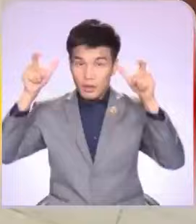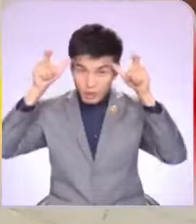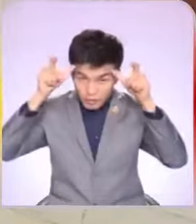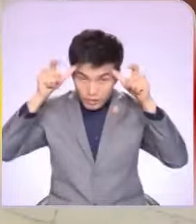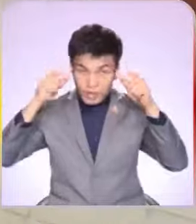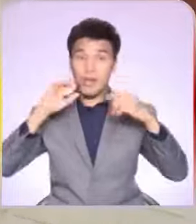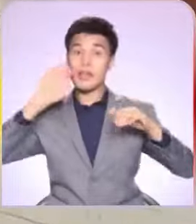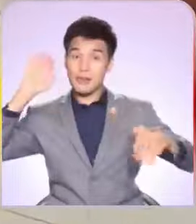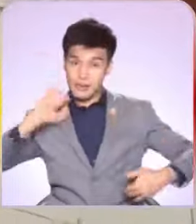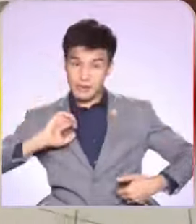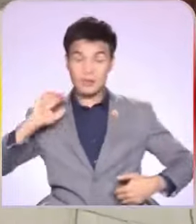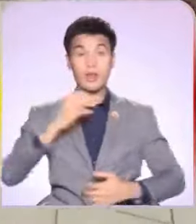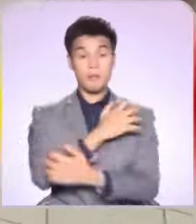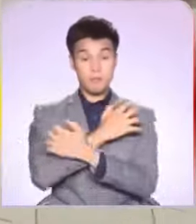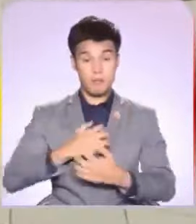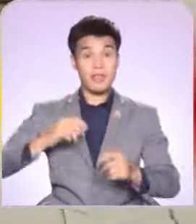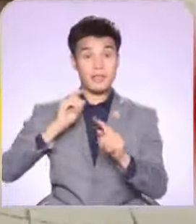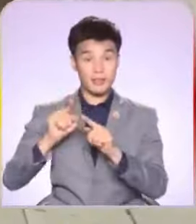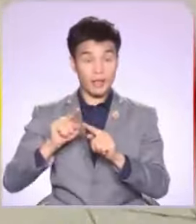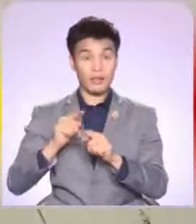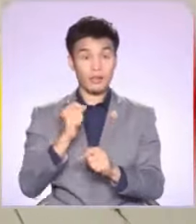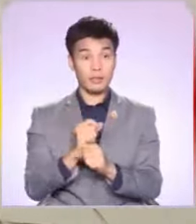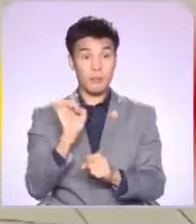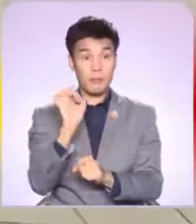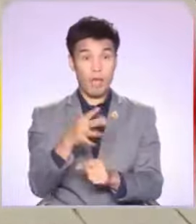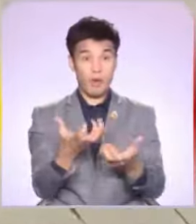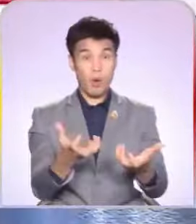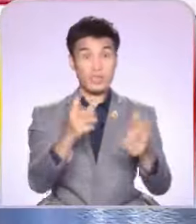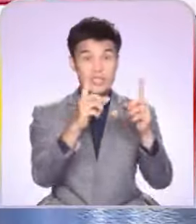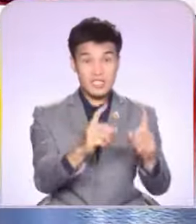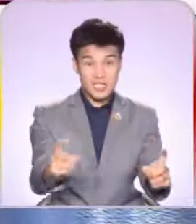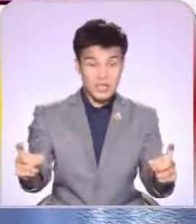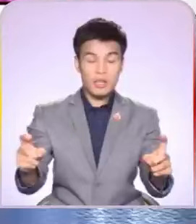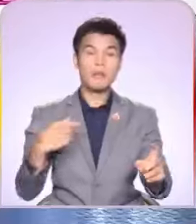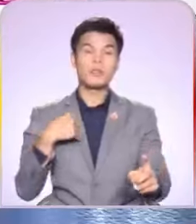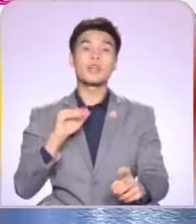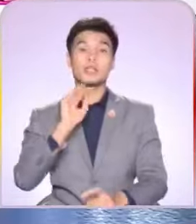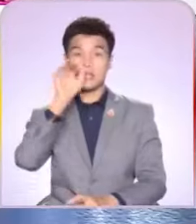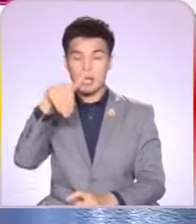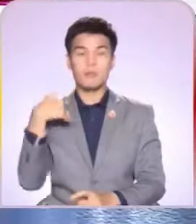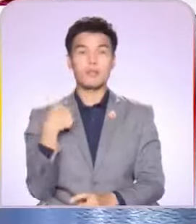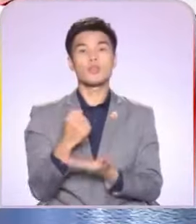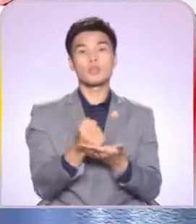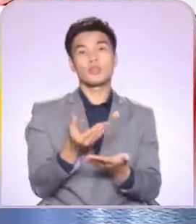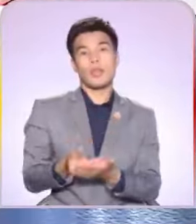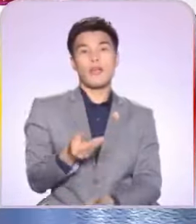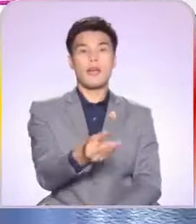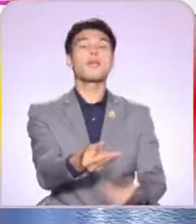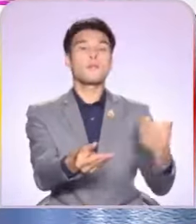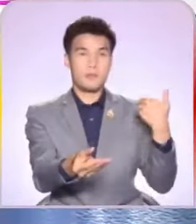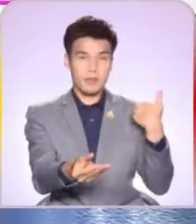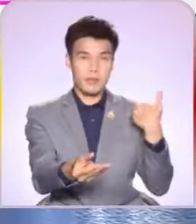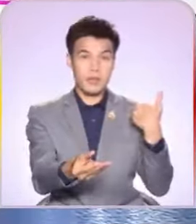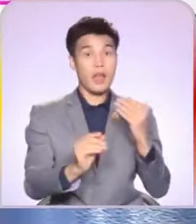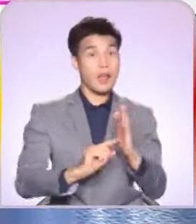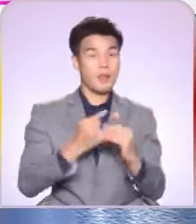งหมีแบบนี้ค่ะที่เป็นสัตว์ป่ามาทำร้ายหรือมาทำความเสียหายแบบนี้ทางกรมอุทยานแห่งชาติสัตว์ป่าและพันธุ์พืชจะมีการจ่ายเยียวยาให้ซึ่งก็มี